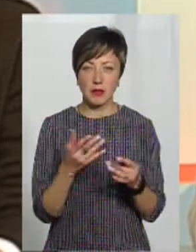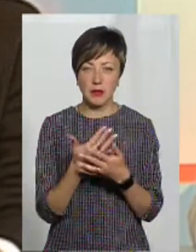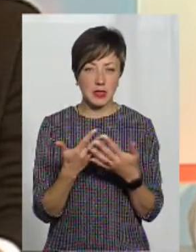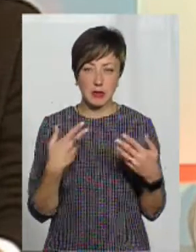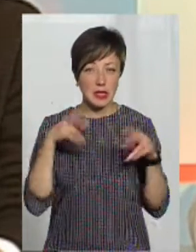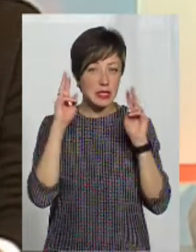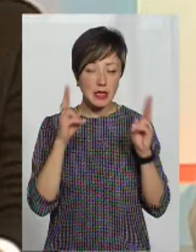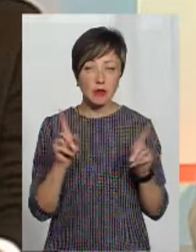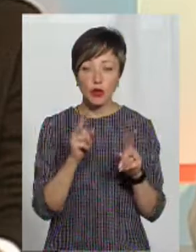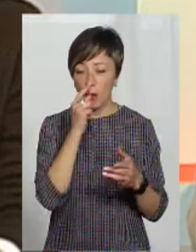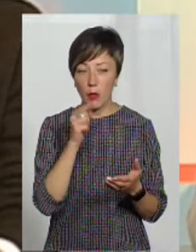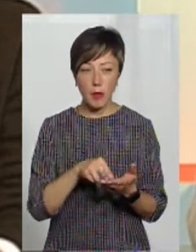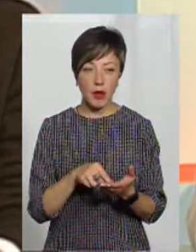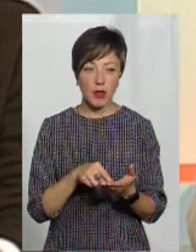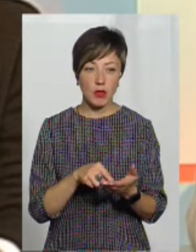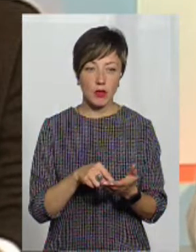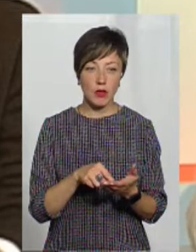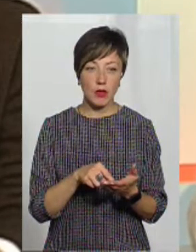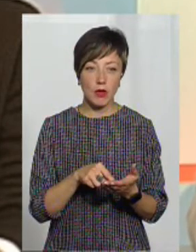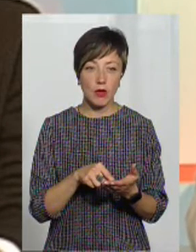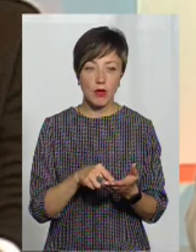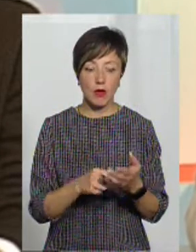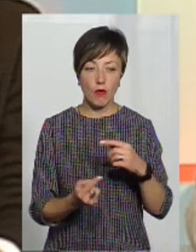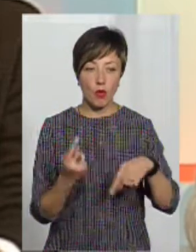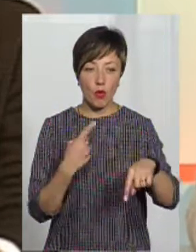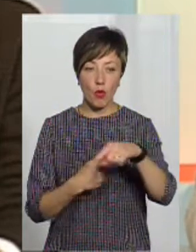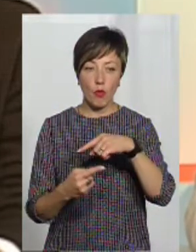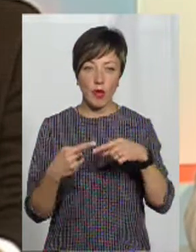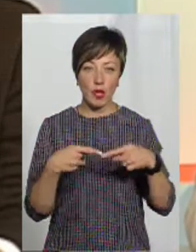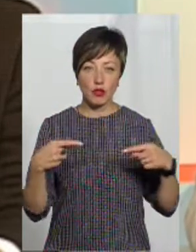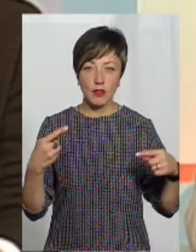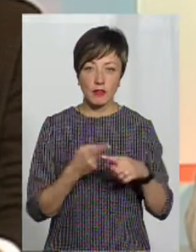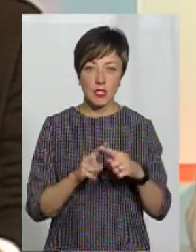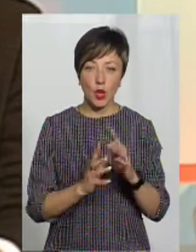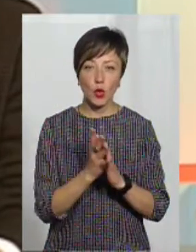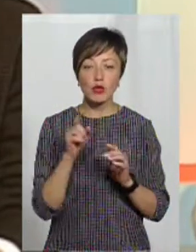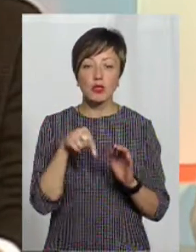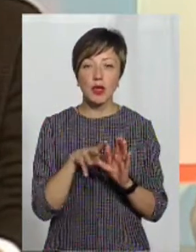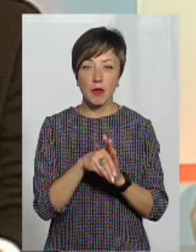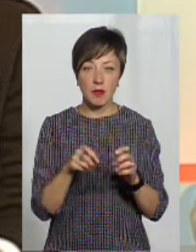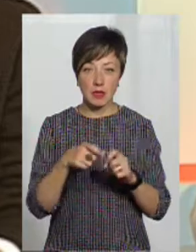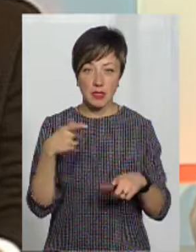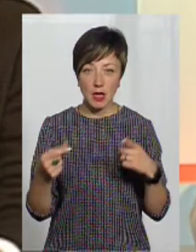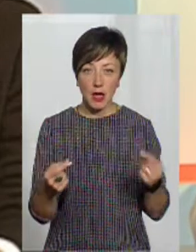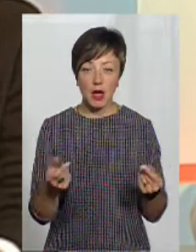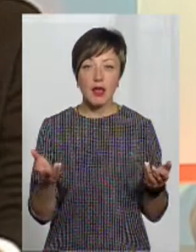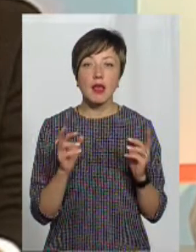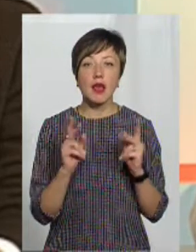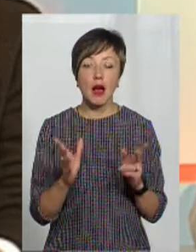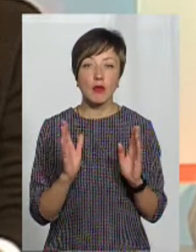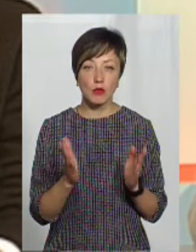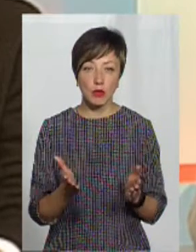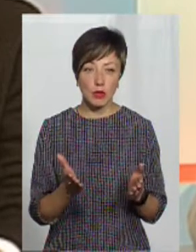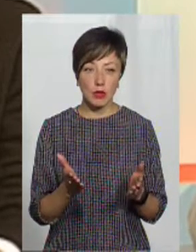знаємо, що ж попало в кругообіг речовин в цій рослині, що саме в тих листках, яка речовина і як